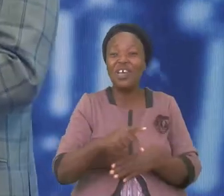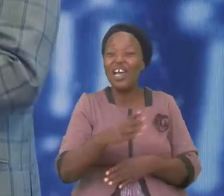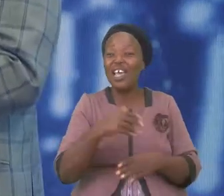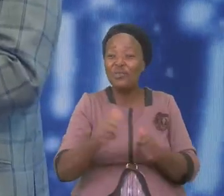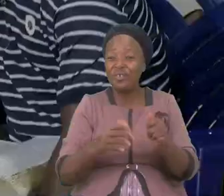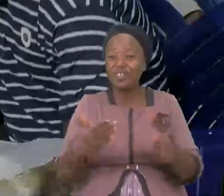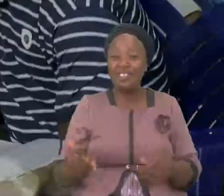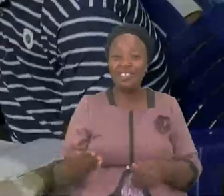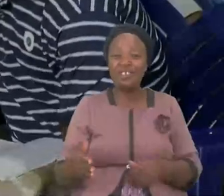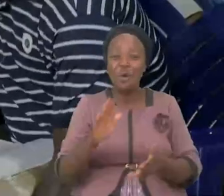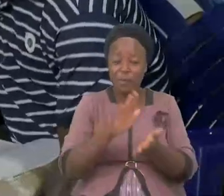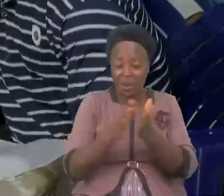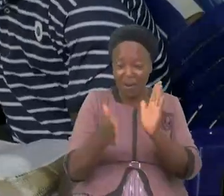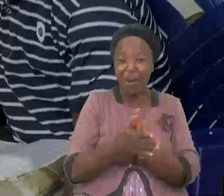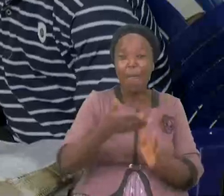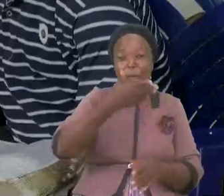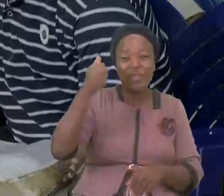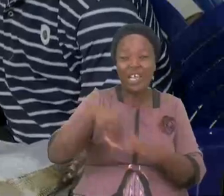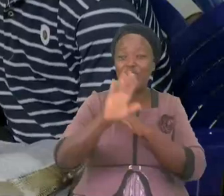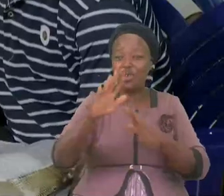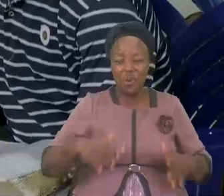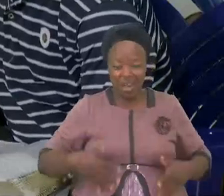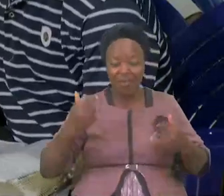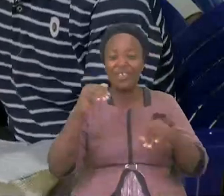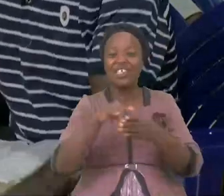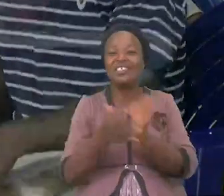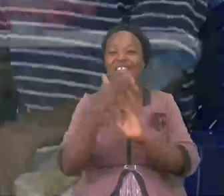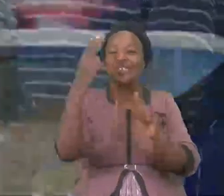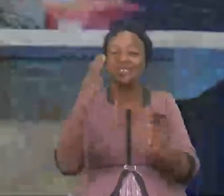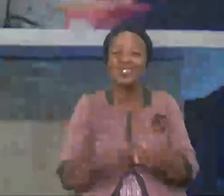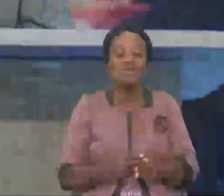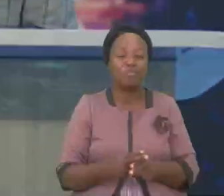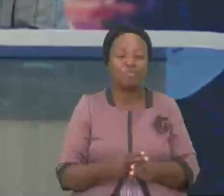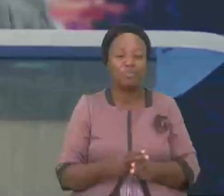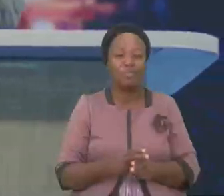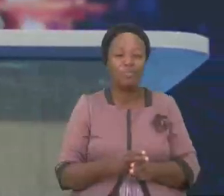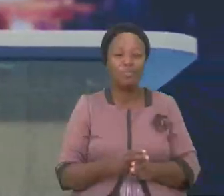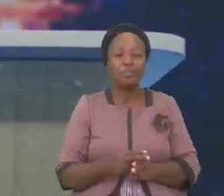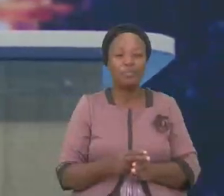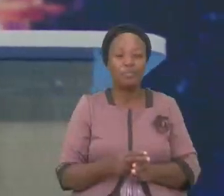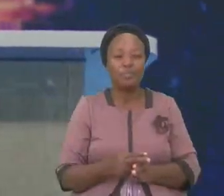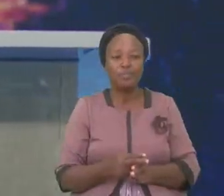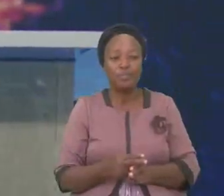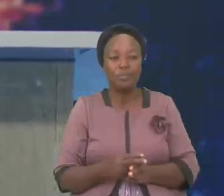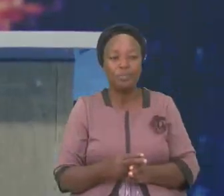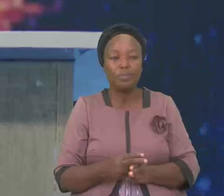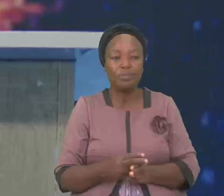profession. Tout sera meilleur dans votre vie au nom de Jésus.